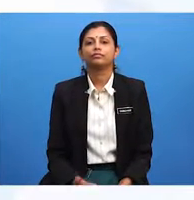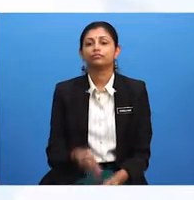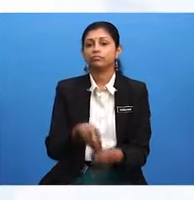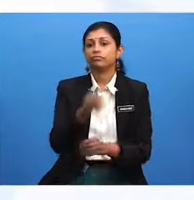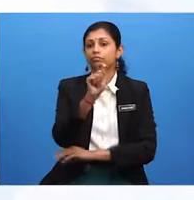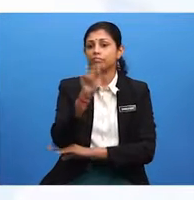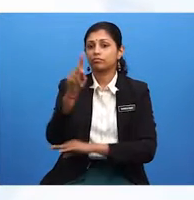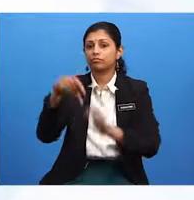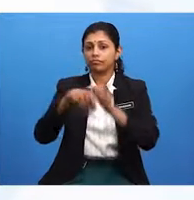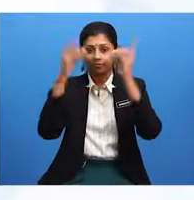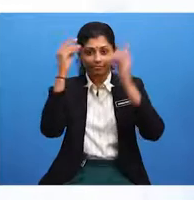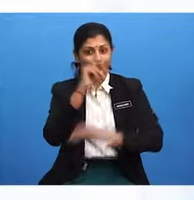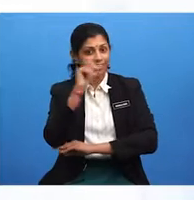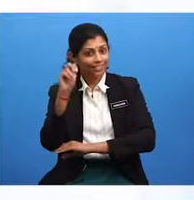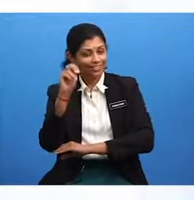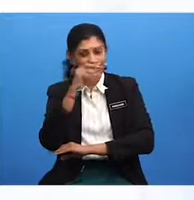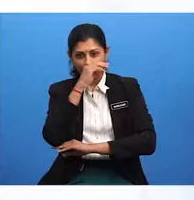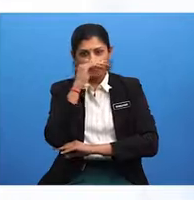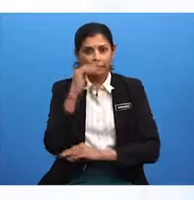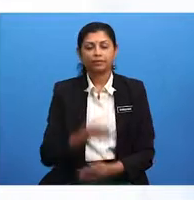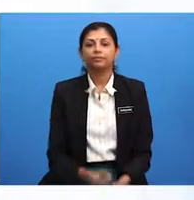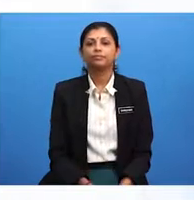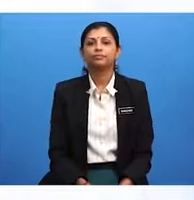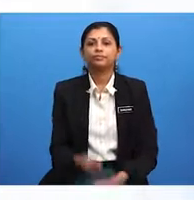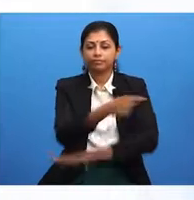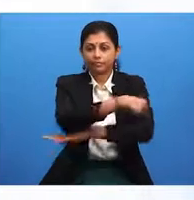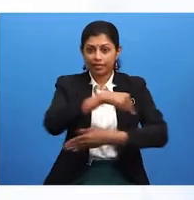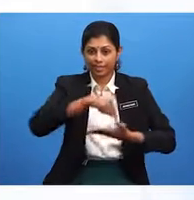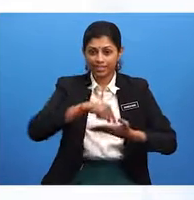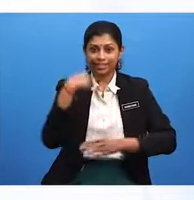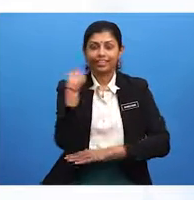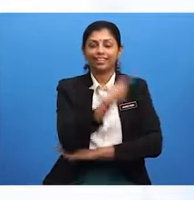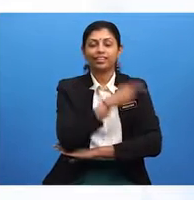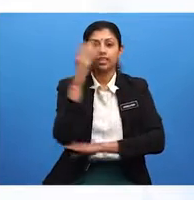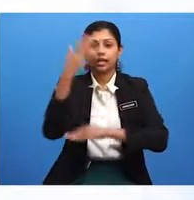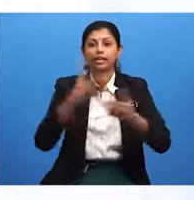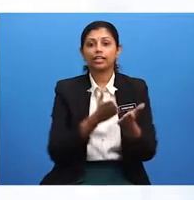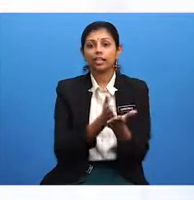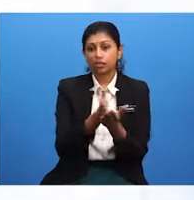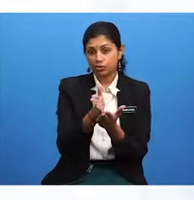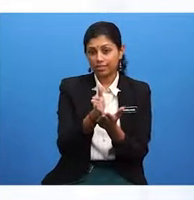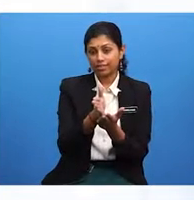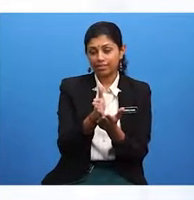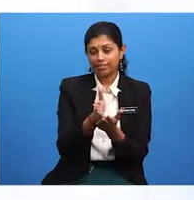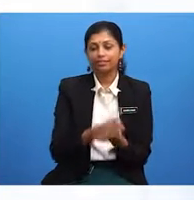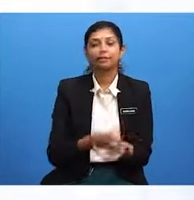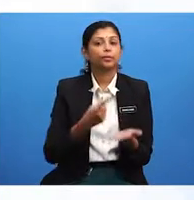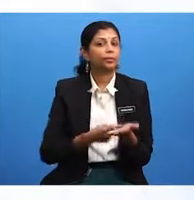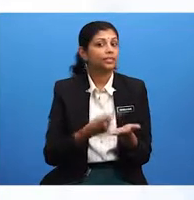TV Pendidikan. Hari ini, kita akan meneruskan